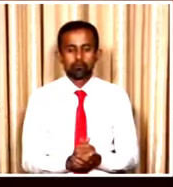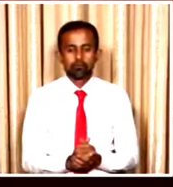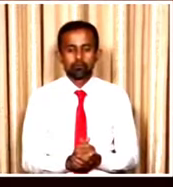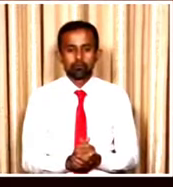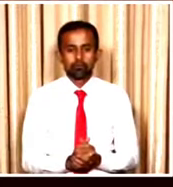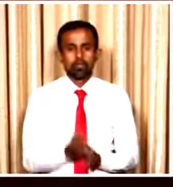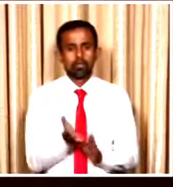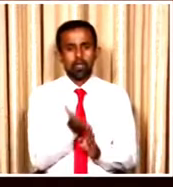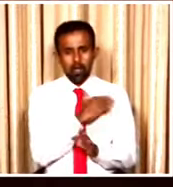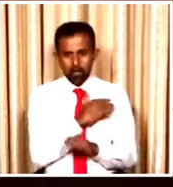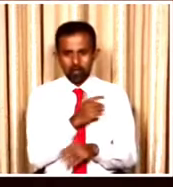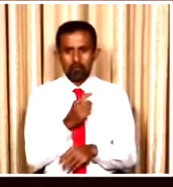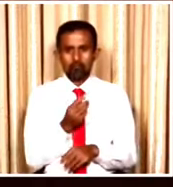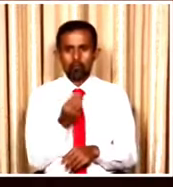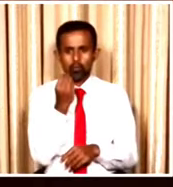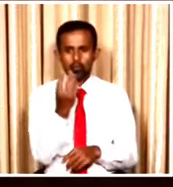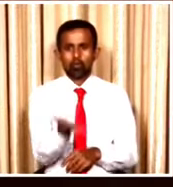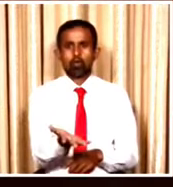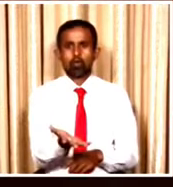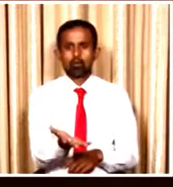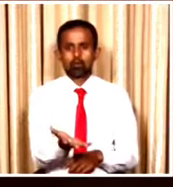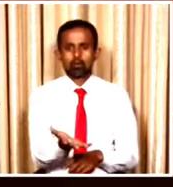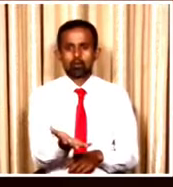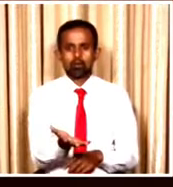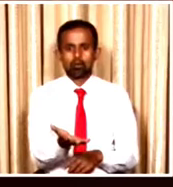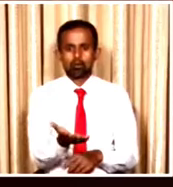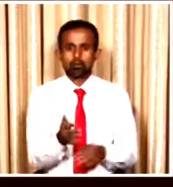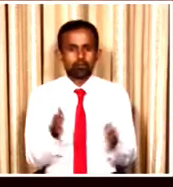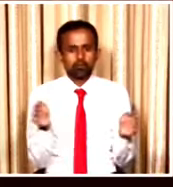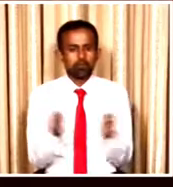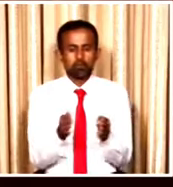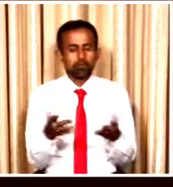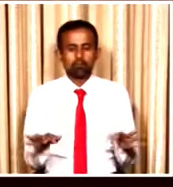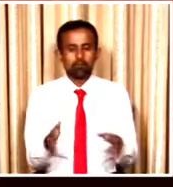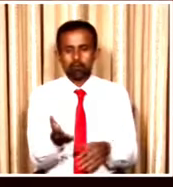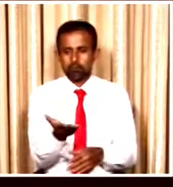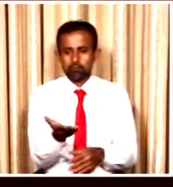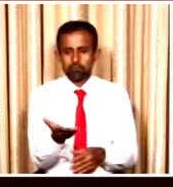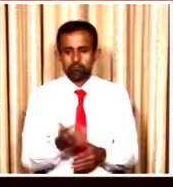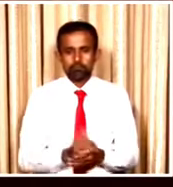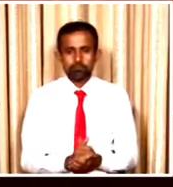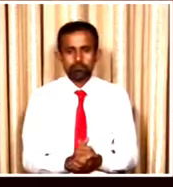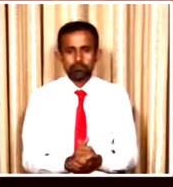මේ කලින් දුන්නනේ මම එතුමාට තමයි කලින් දුන්නේ ඊට පස්සේ මේ එන කෙටියෙන් අවසන් කරමු මේ එතුමා. ඔව්.